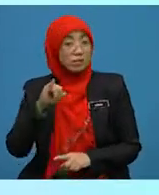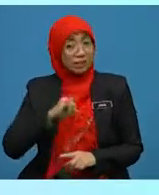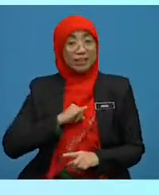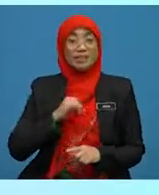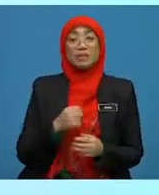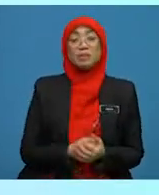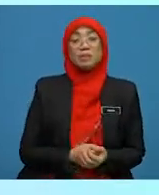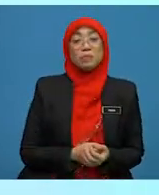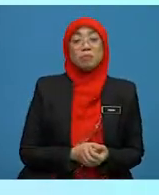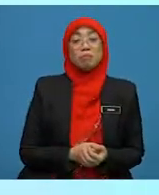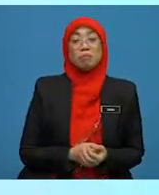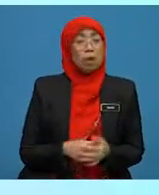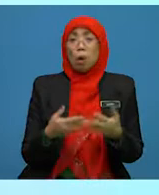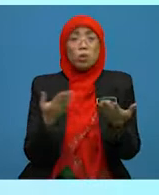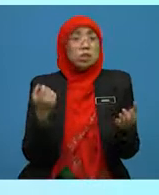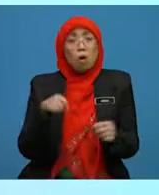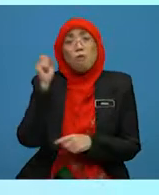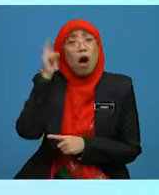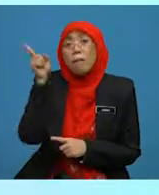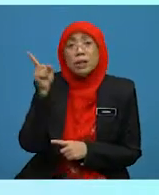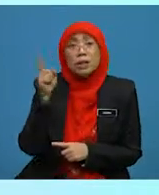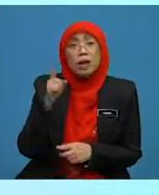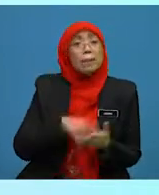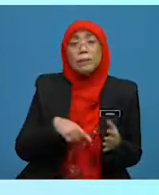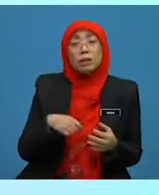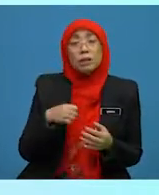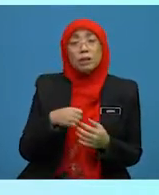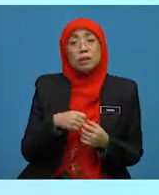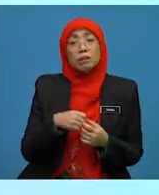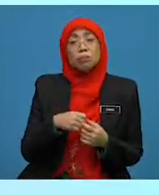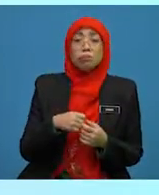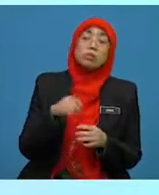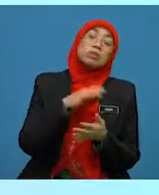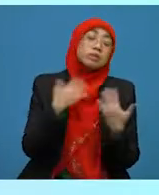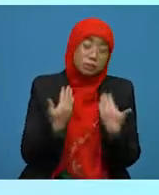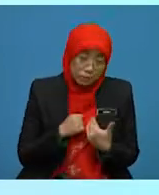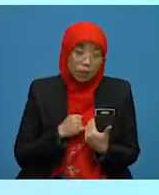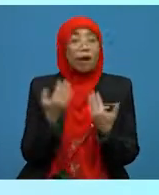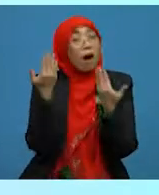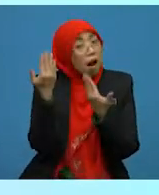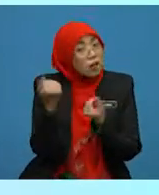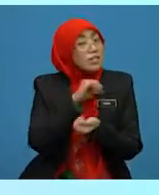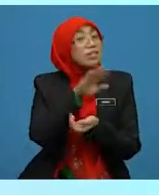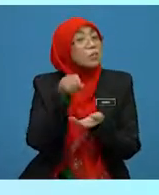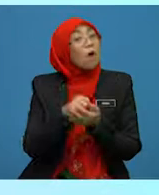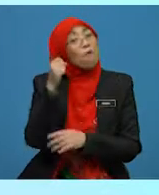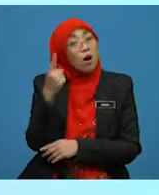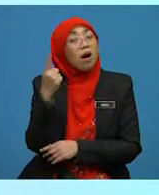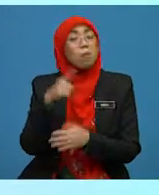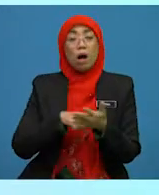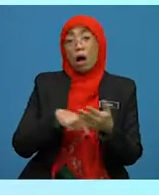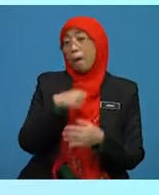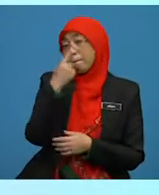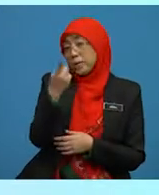Dengan penerangan dan contoh-contoh yang telah diberikan, cikgu harap pelajar dapat memahami apa